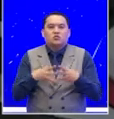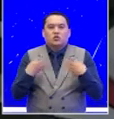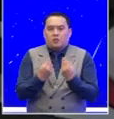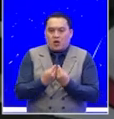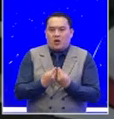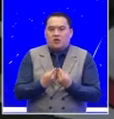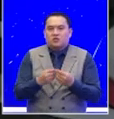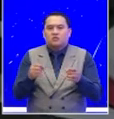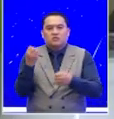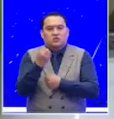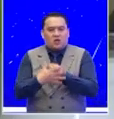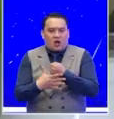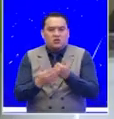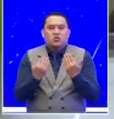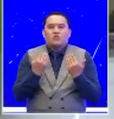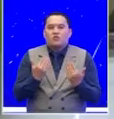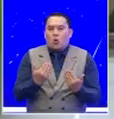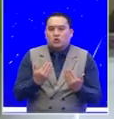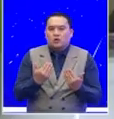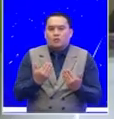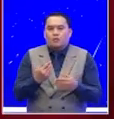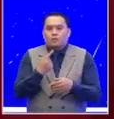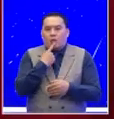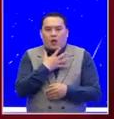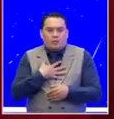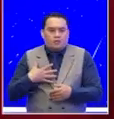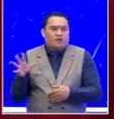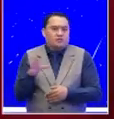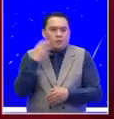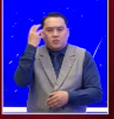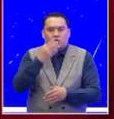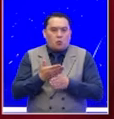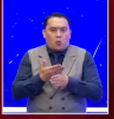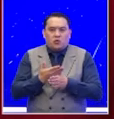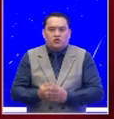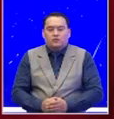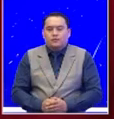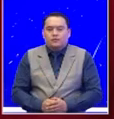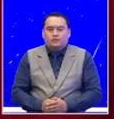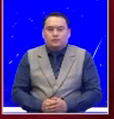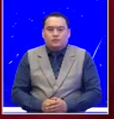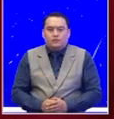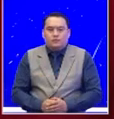сотрудники кризисных центров. На данный момент пострадавшим оказывается всяческая психологическая помощь.